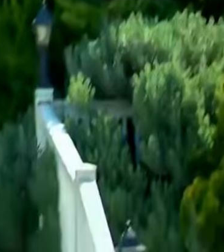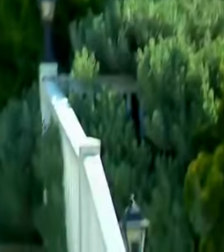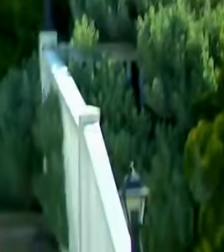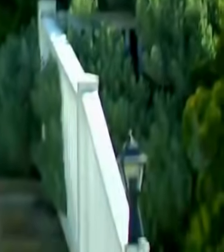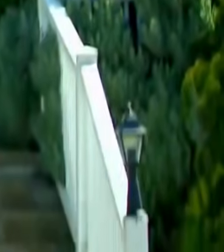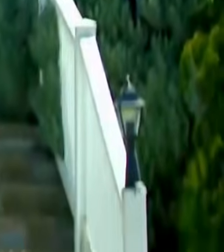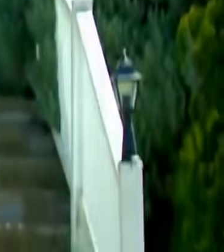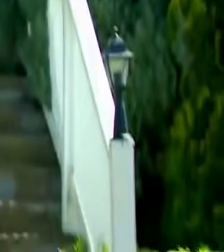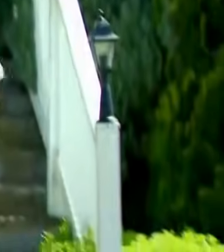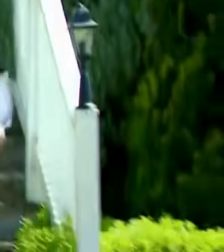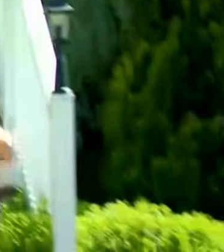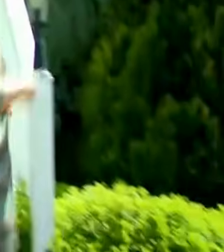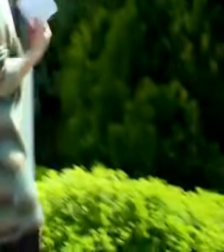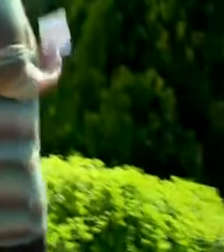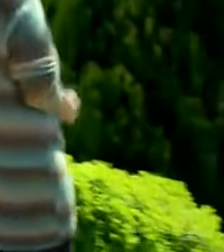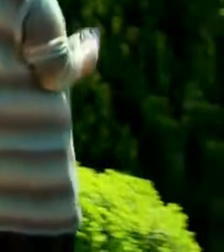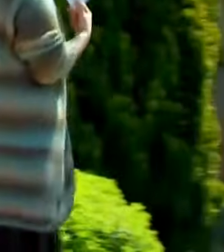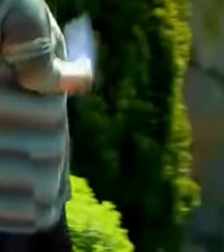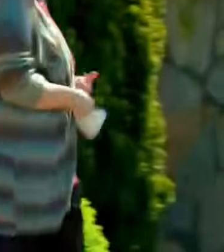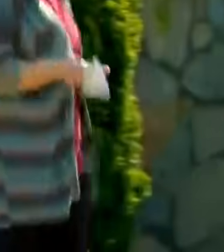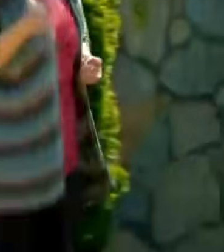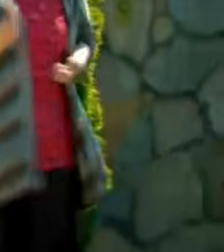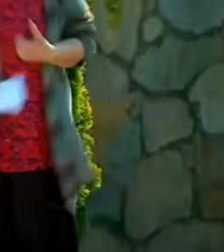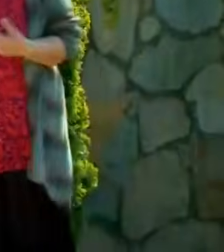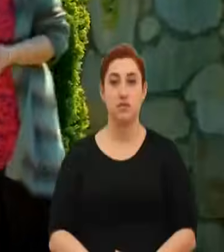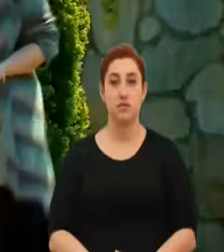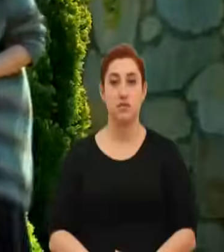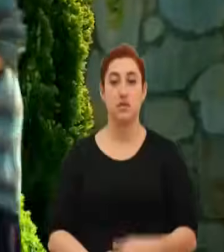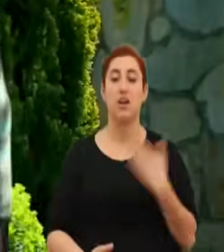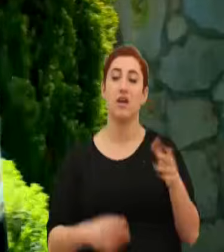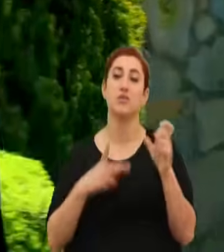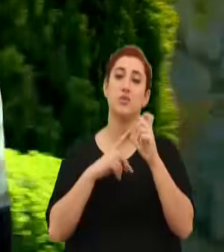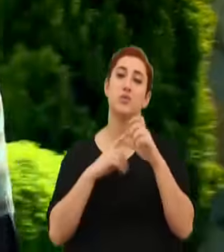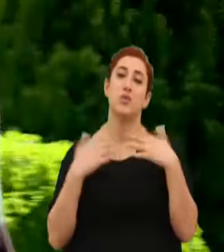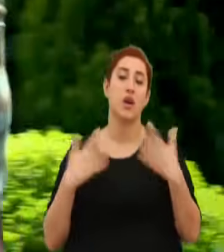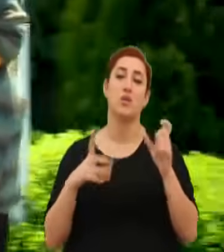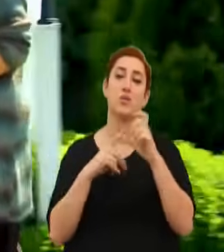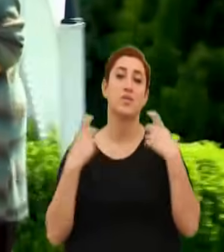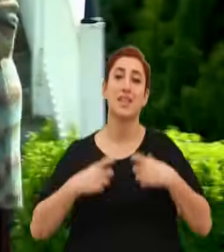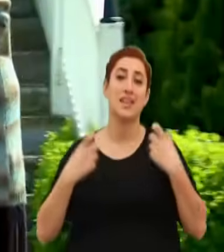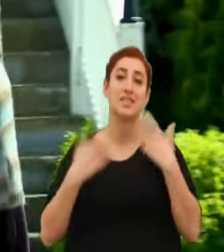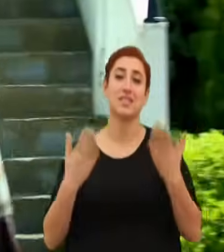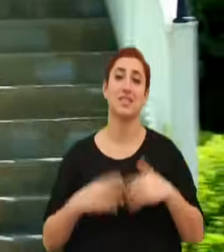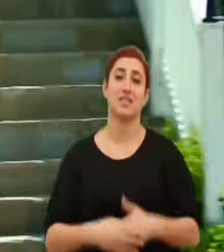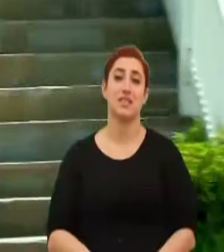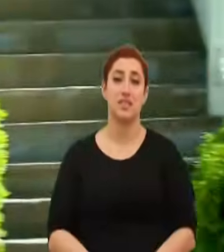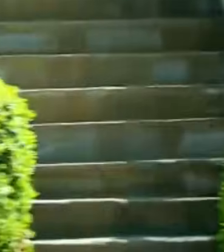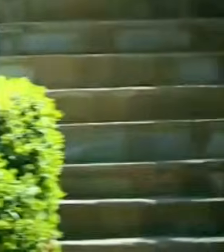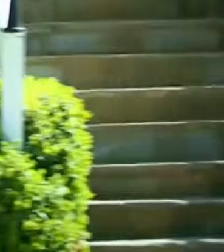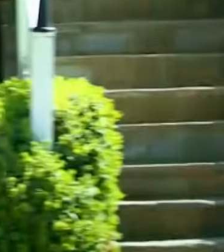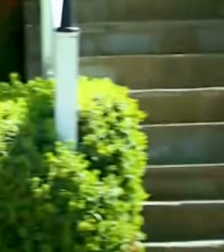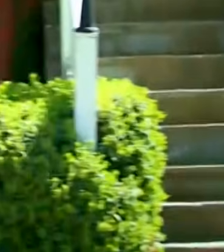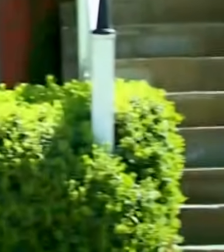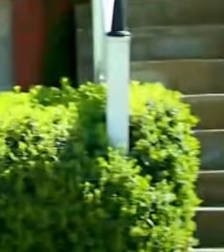görünümü. Meryem elinde zarfla garajda sağa sola volta atıyor. Ah Şükrü, ah Şükrü neredesin ya?